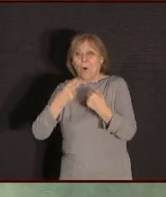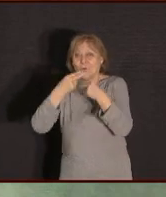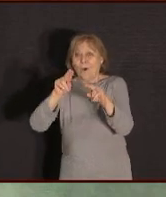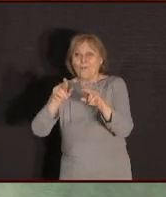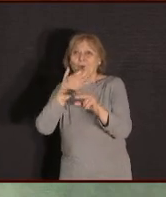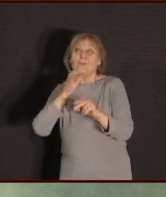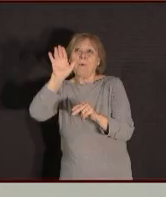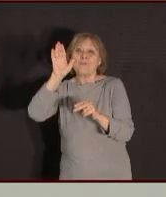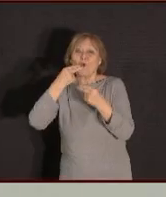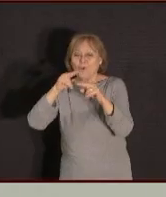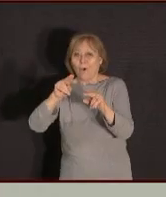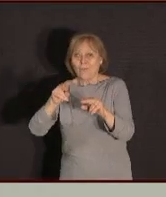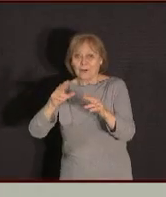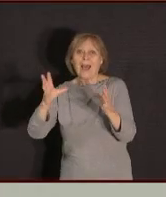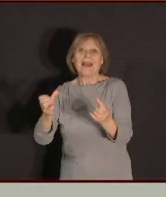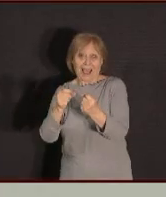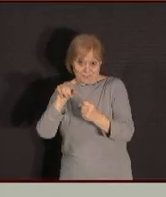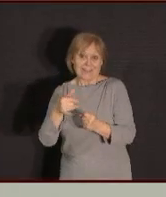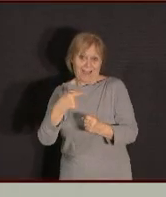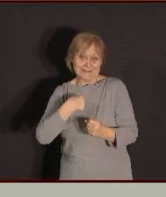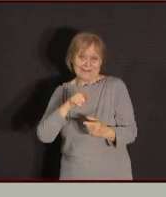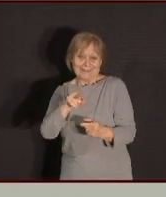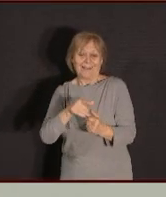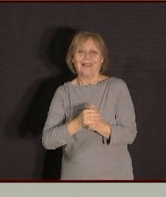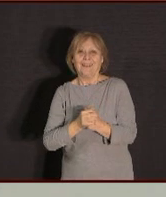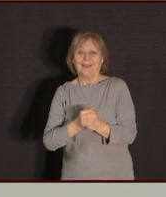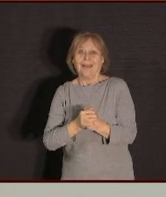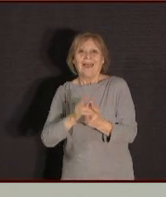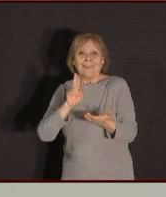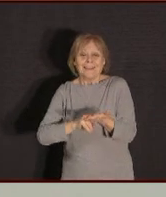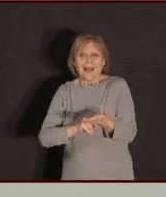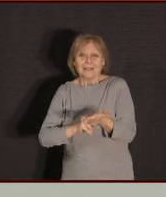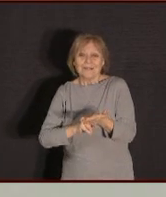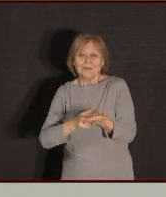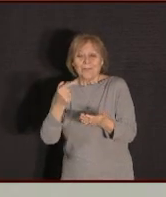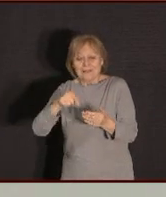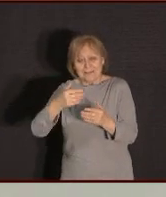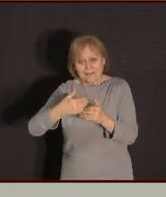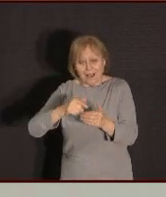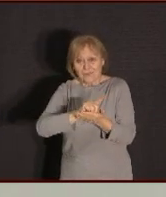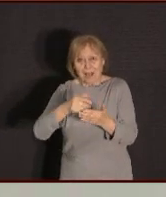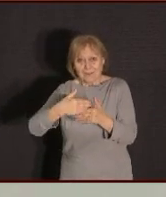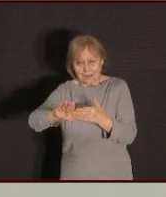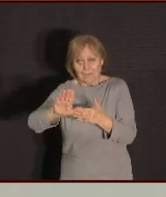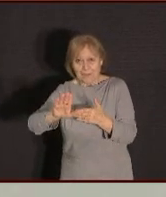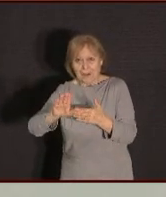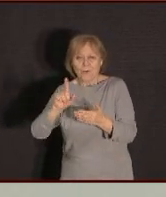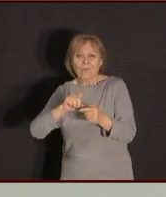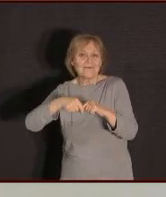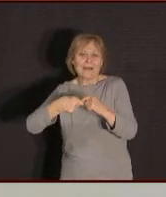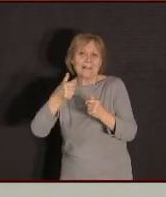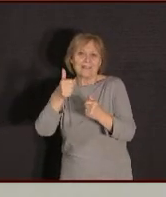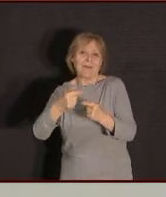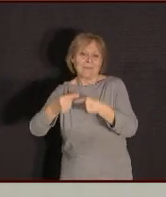Božji odgovor, rešena si. In res od takrat naprej so stvari same